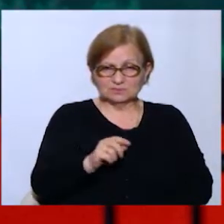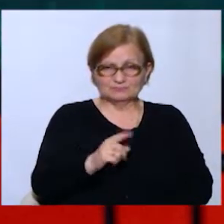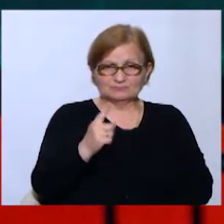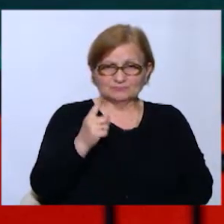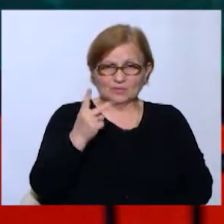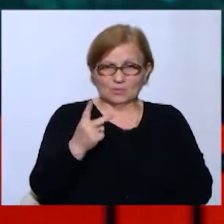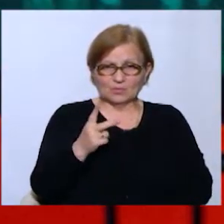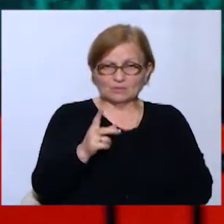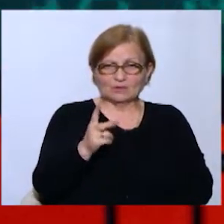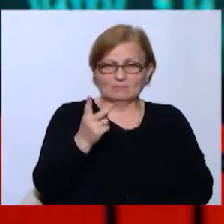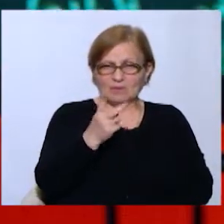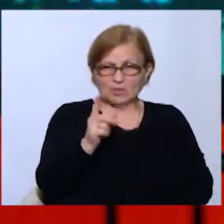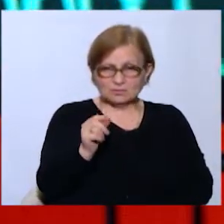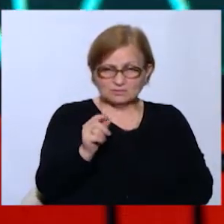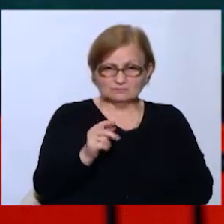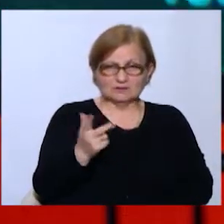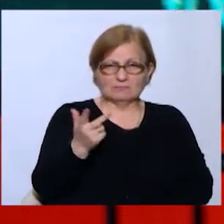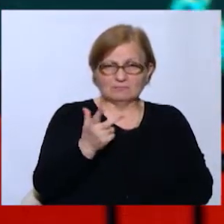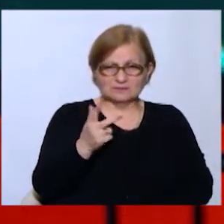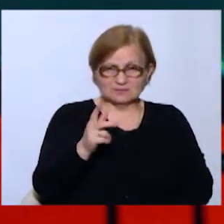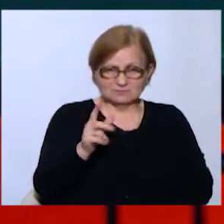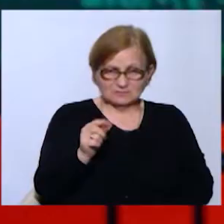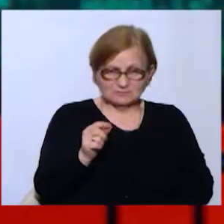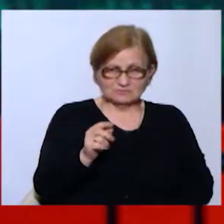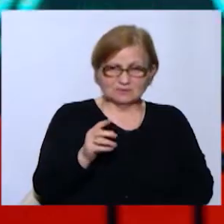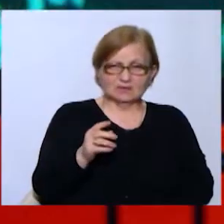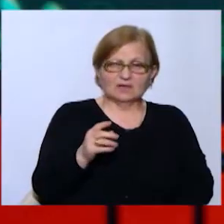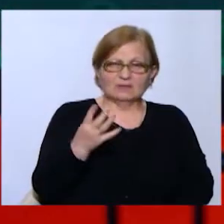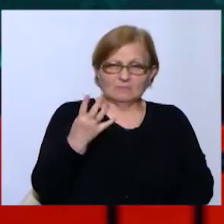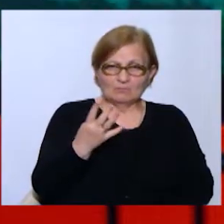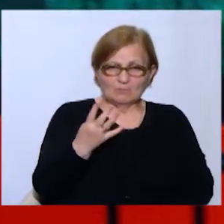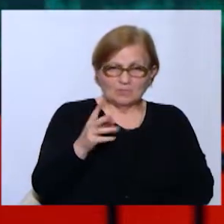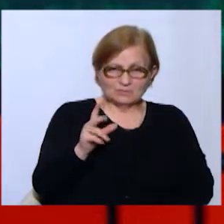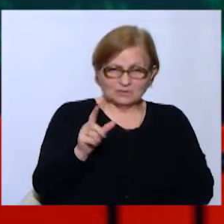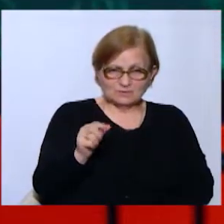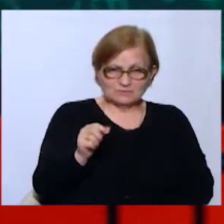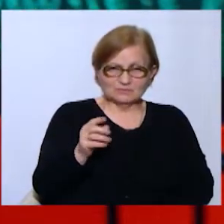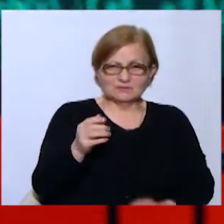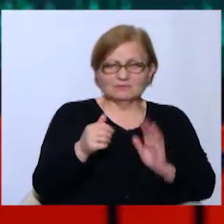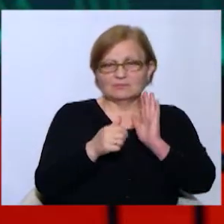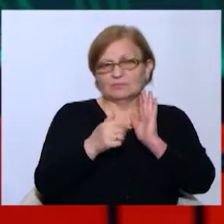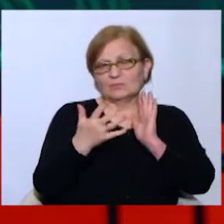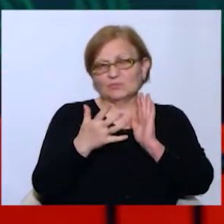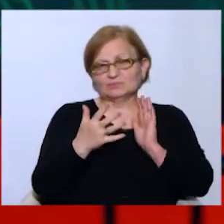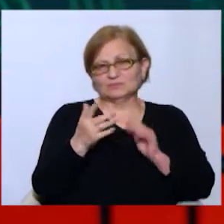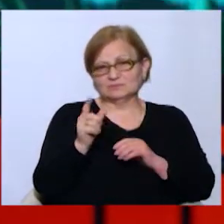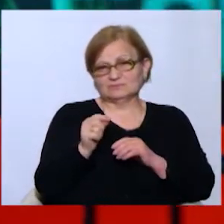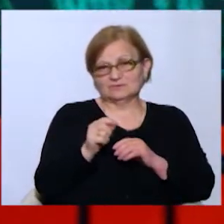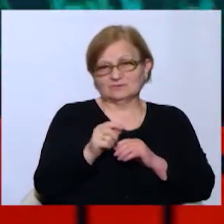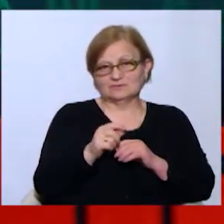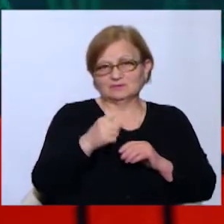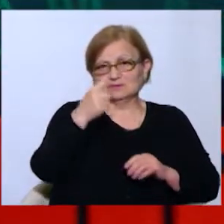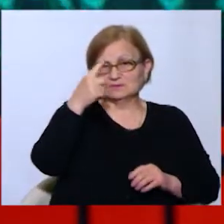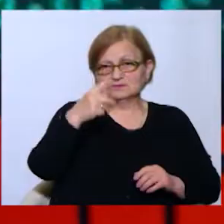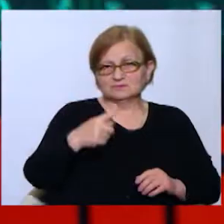1 2 3 4 და 5.